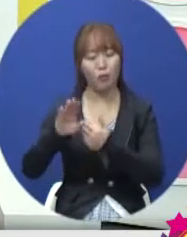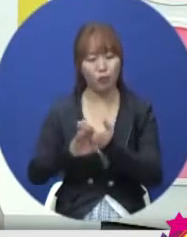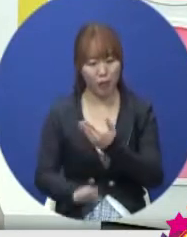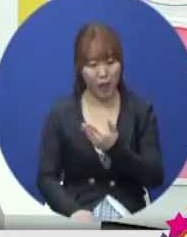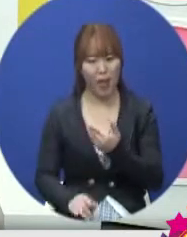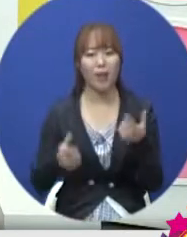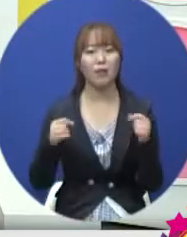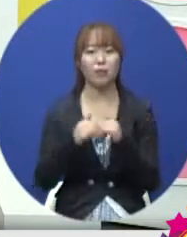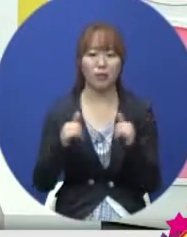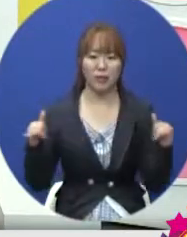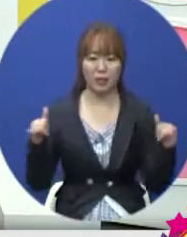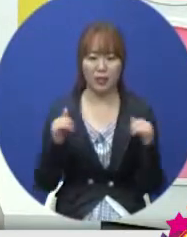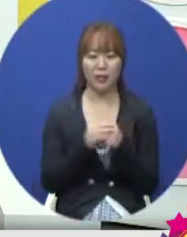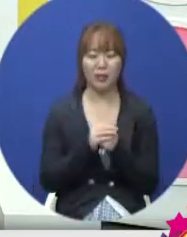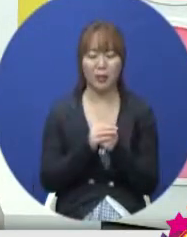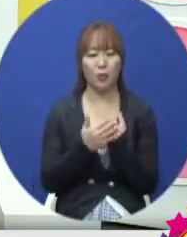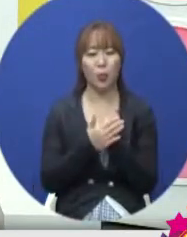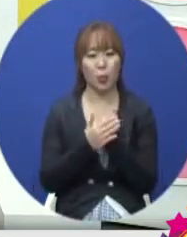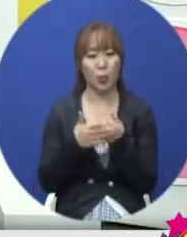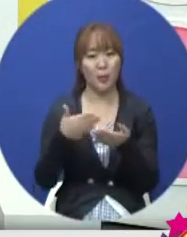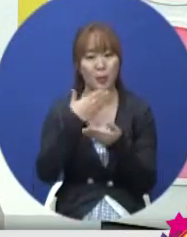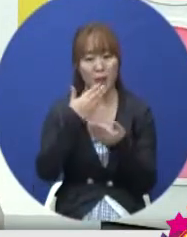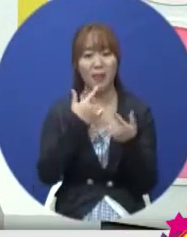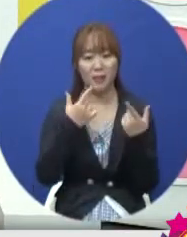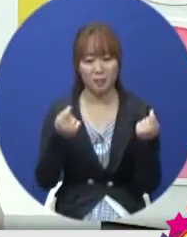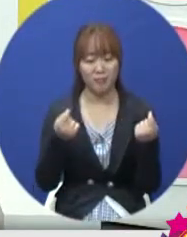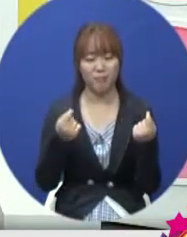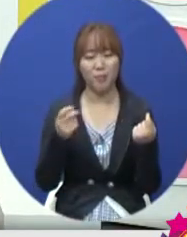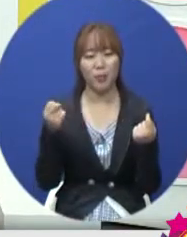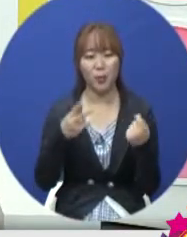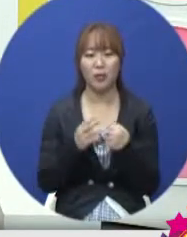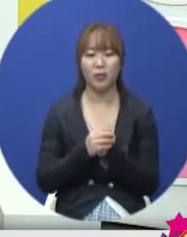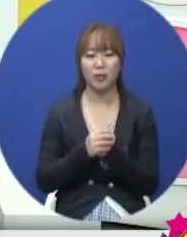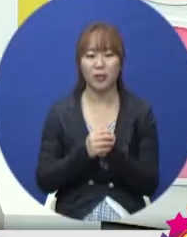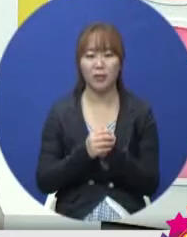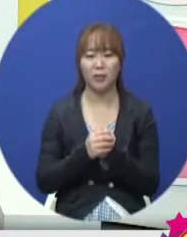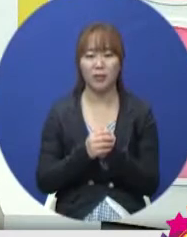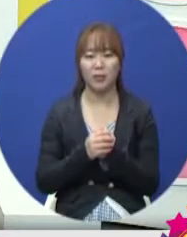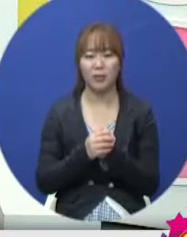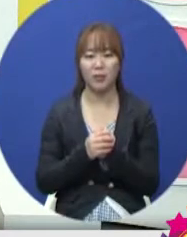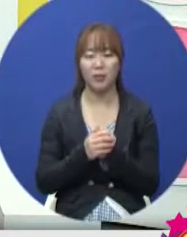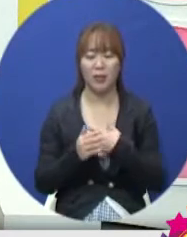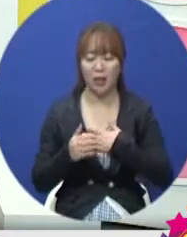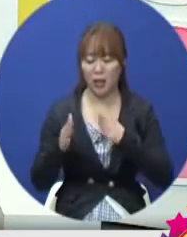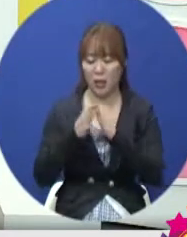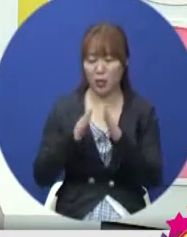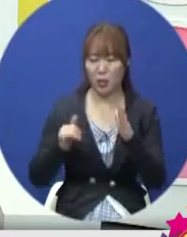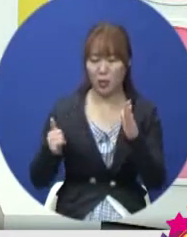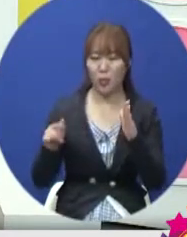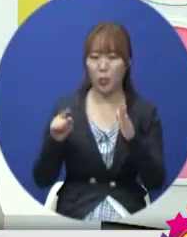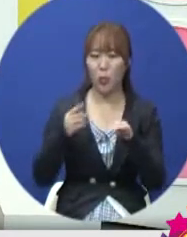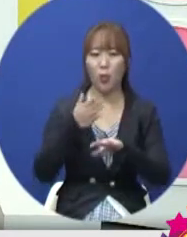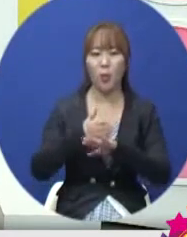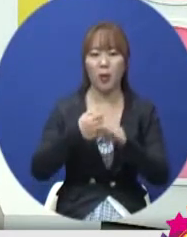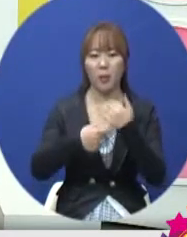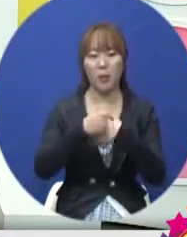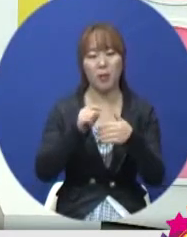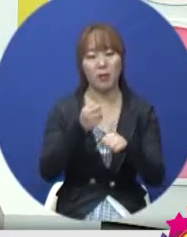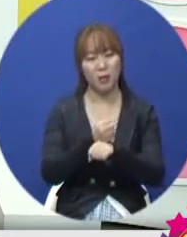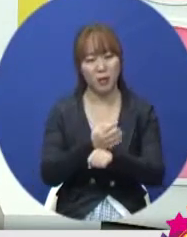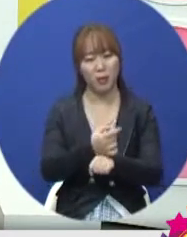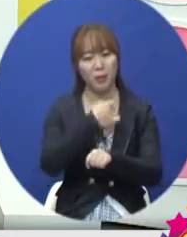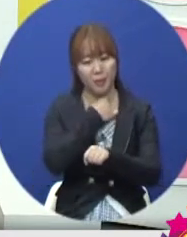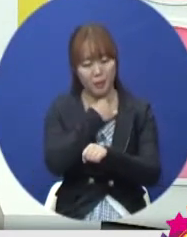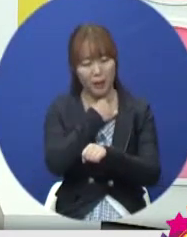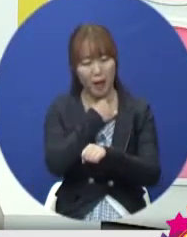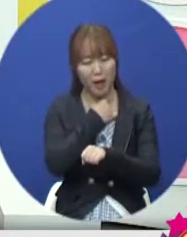후배 이런 분들한테도 이렇게 도움을 받을 네. 수도 있잖아요. 그분들께 혹은 이제 네, 가족분들에게 뭐 고마운 마음을 전하고